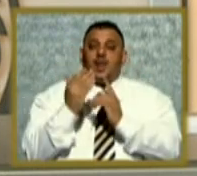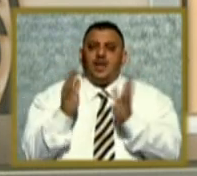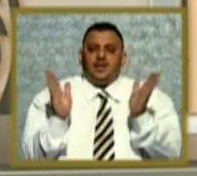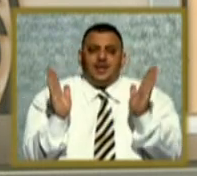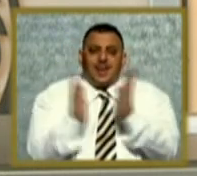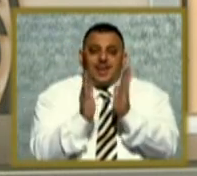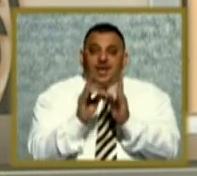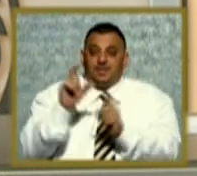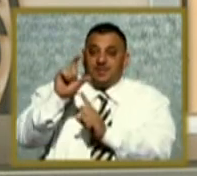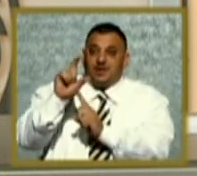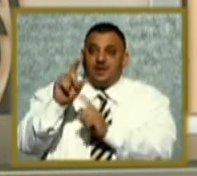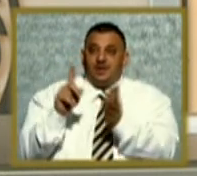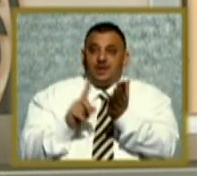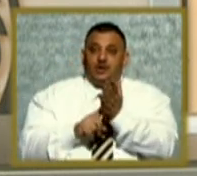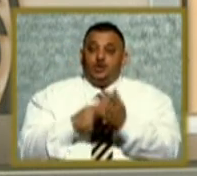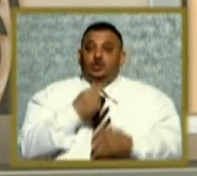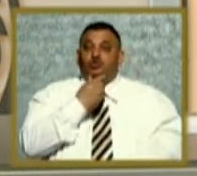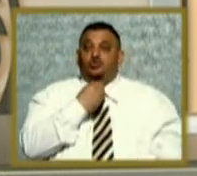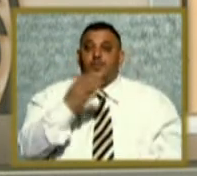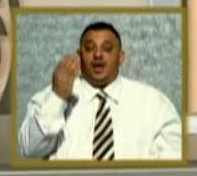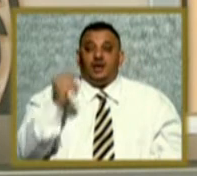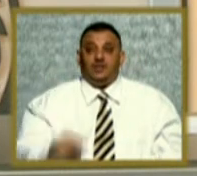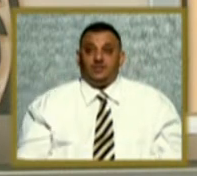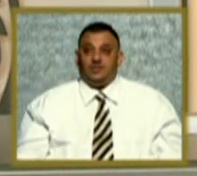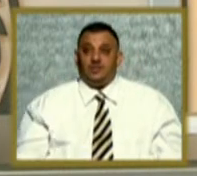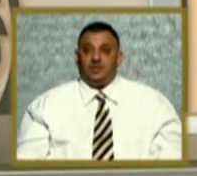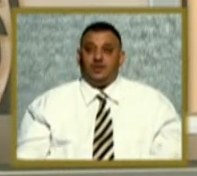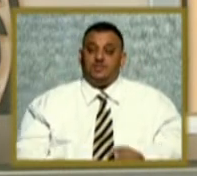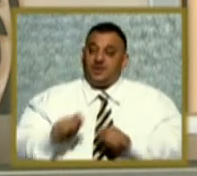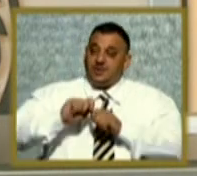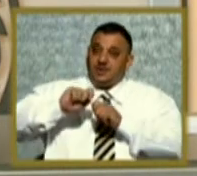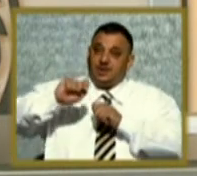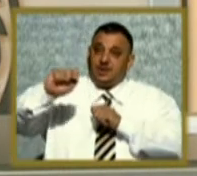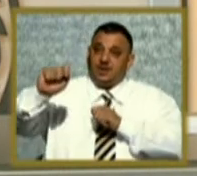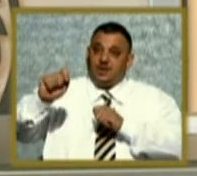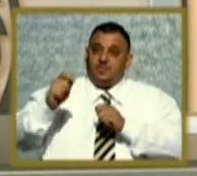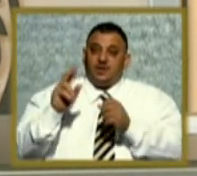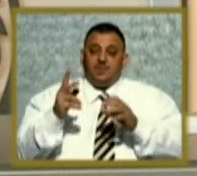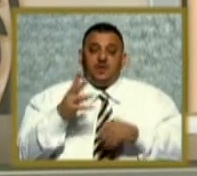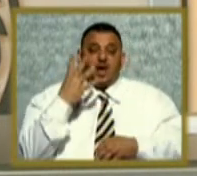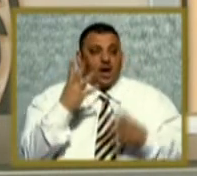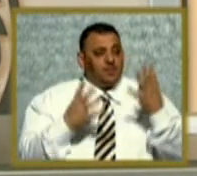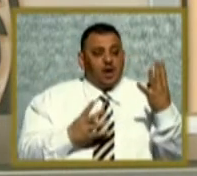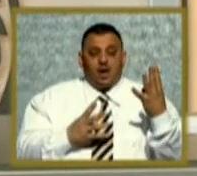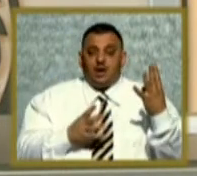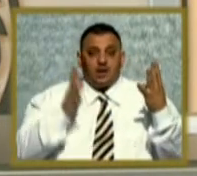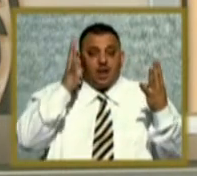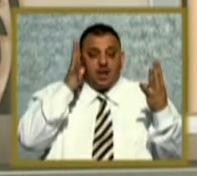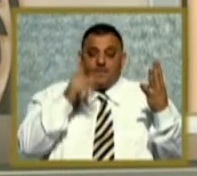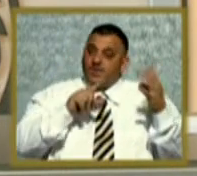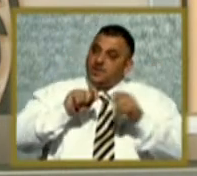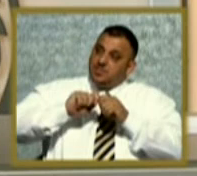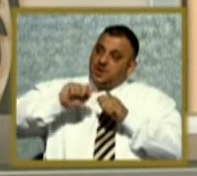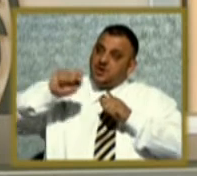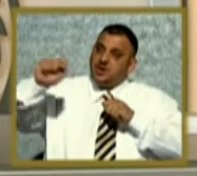الجماعة، لا يقول صلاة الجماعة، يقول أحيانا في أذهب إلى مصلى فيه 4-5 أشخاص إلى 10 أشخاص فقط،